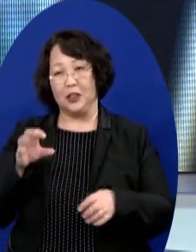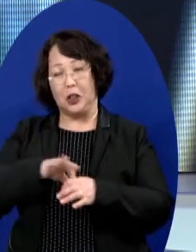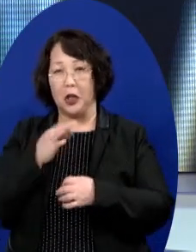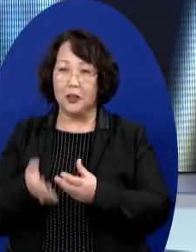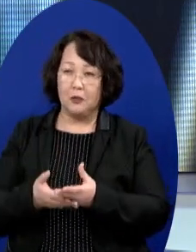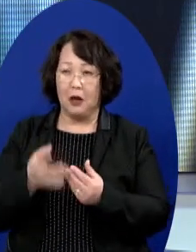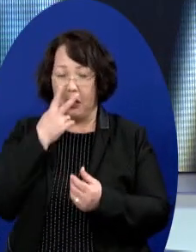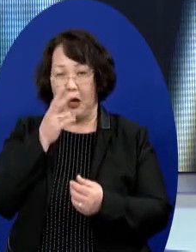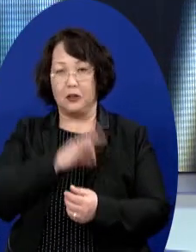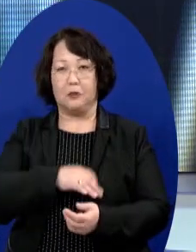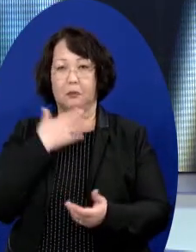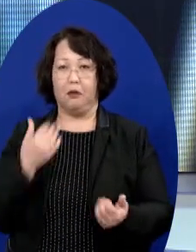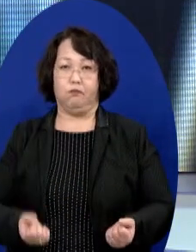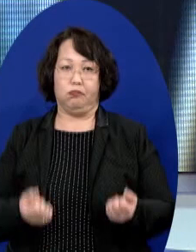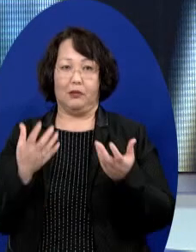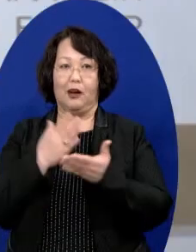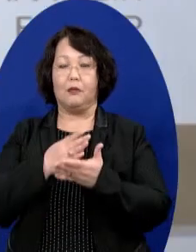зарим судлаачид үзэж байна.